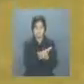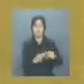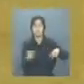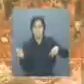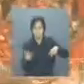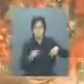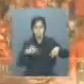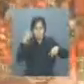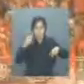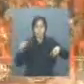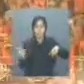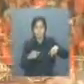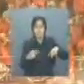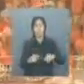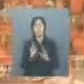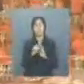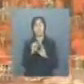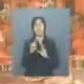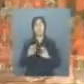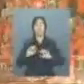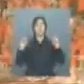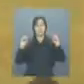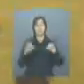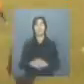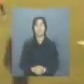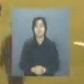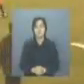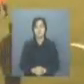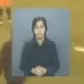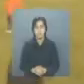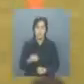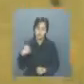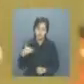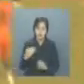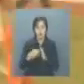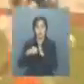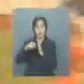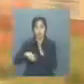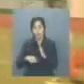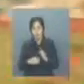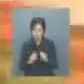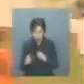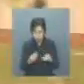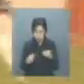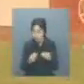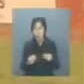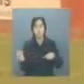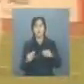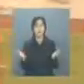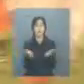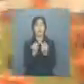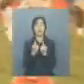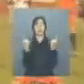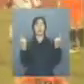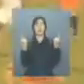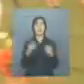รชัยอาจินานาที22ค่ะจากนั้นนครราชสีมาค่อยๆทำเกมจนได้ประตูตีเสมอ 1-1 จากการวอล